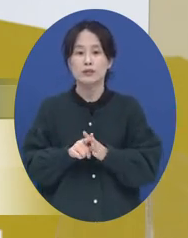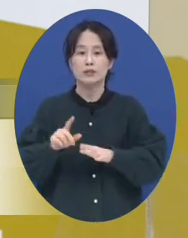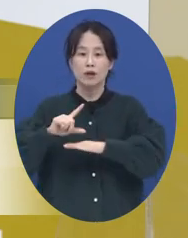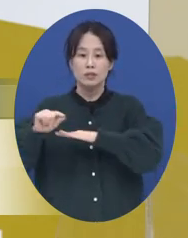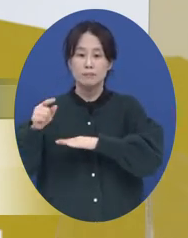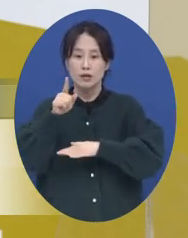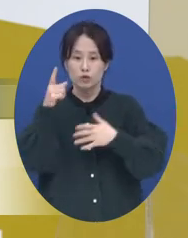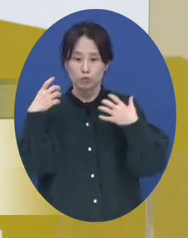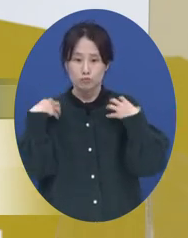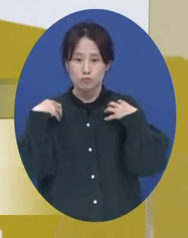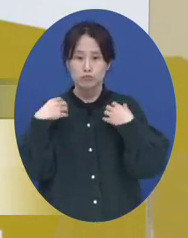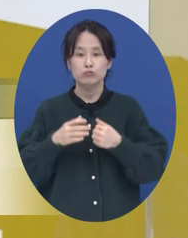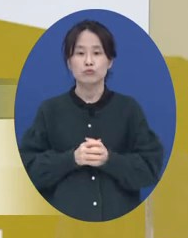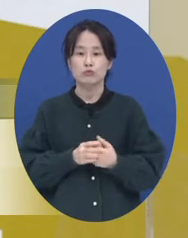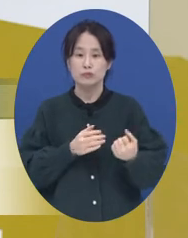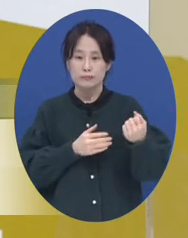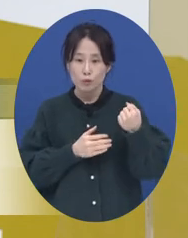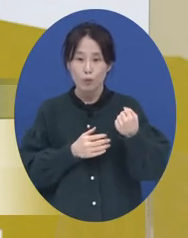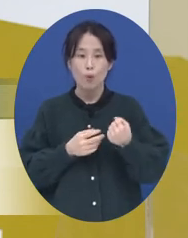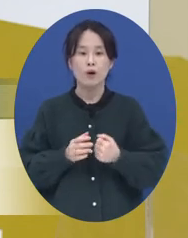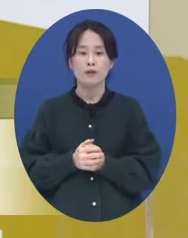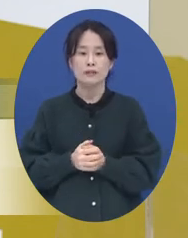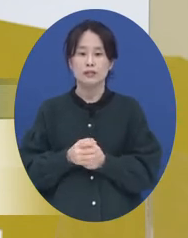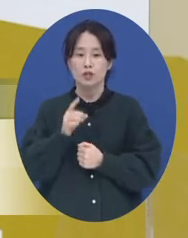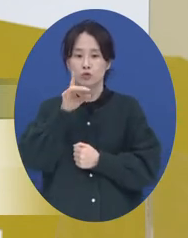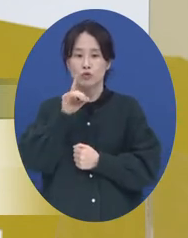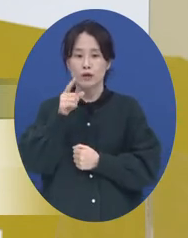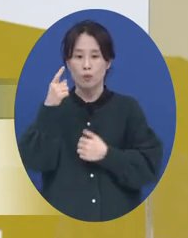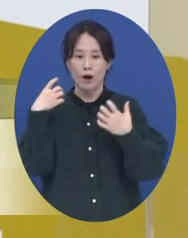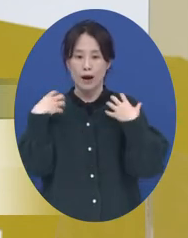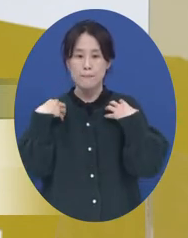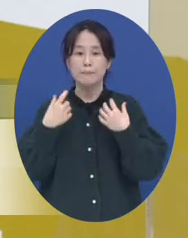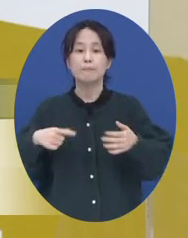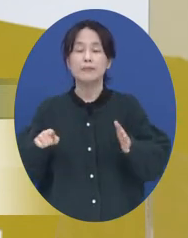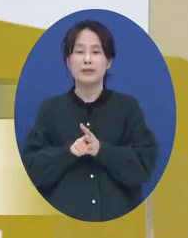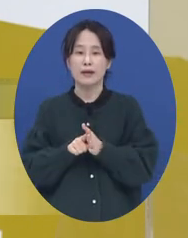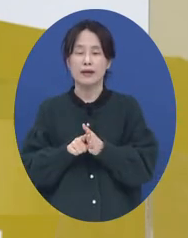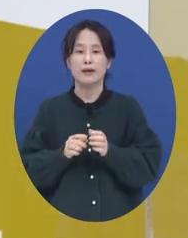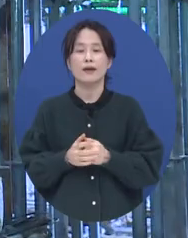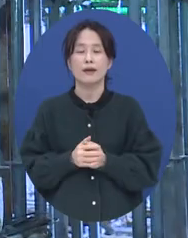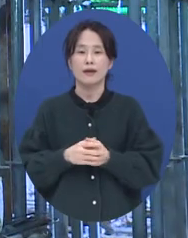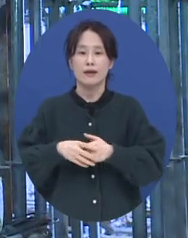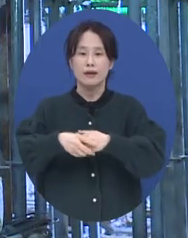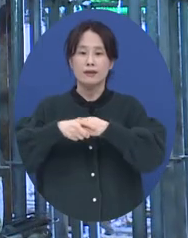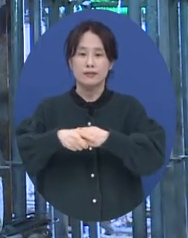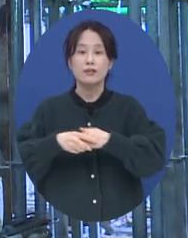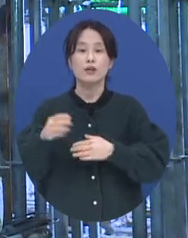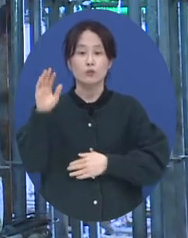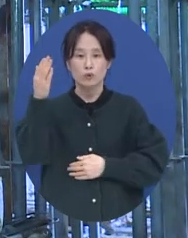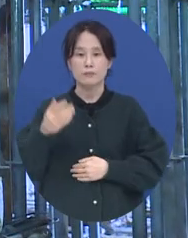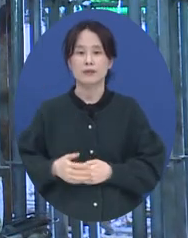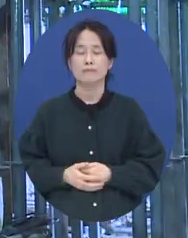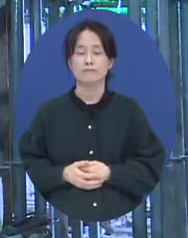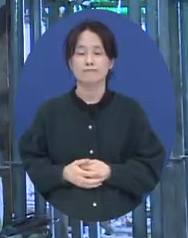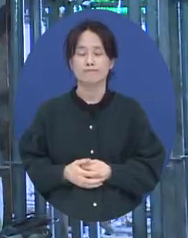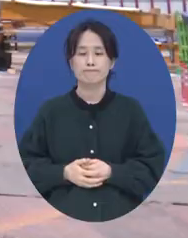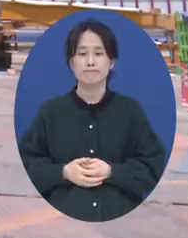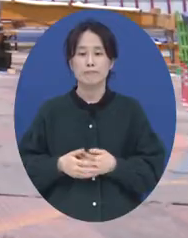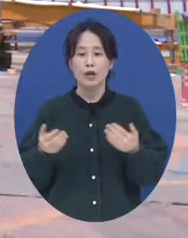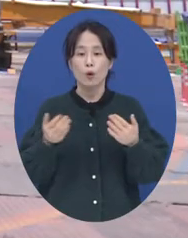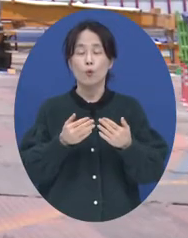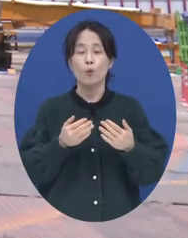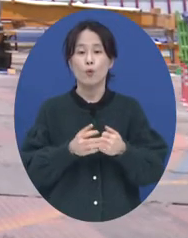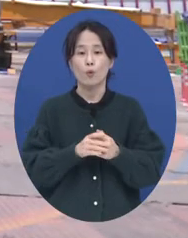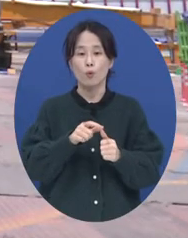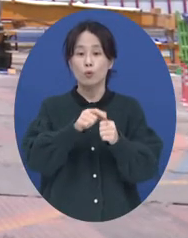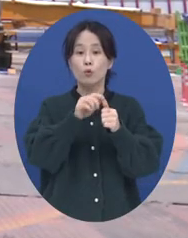이제 중앙과 지방이 함께 손잡고 5 나 걸 방향입니다 경기도는 앞으로 고용노동부와 노동